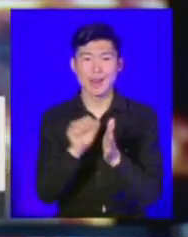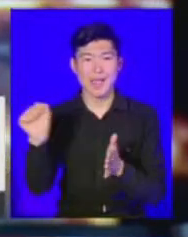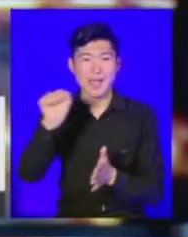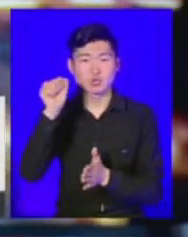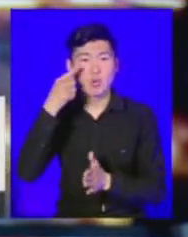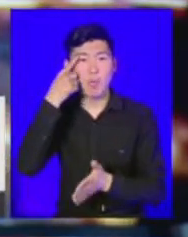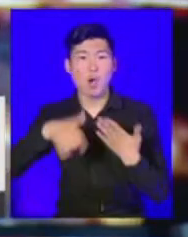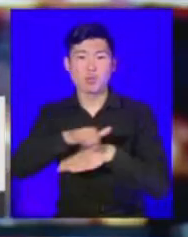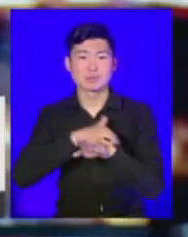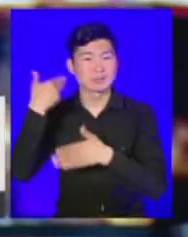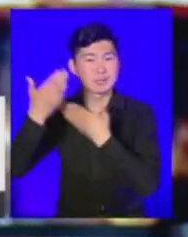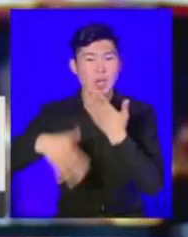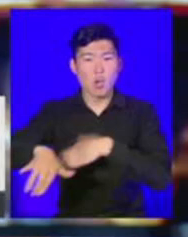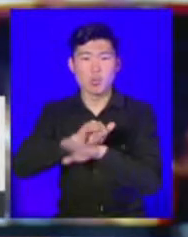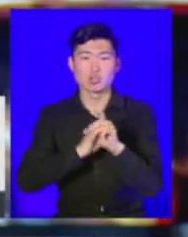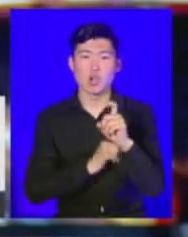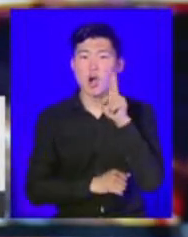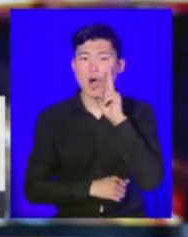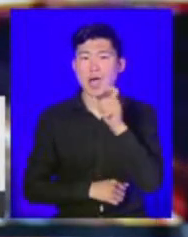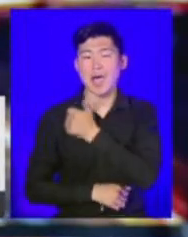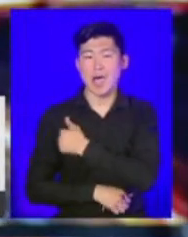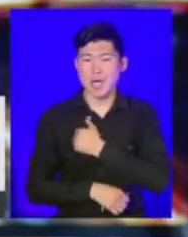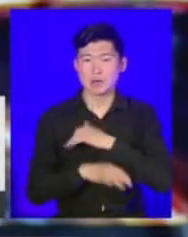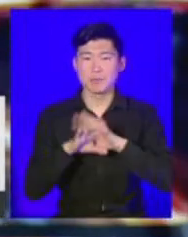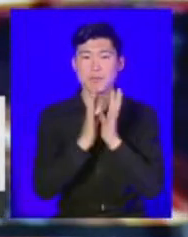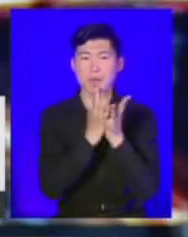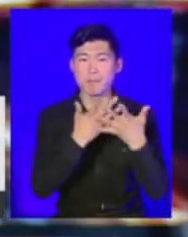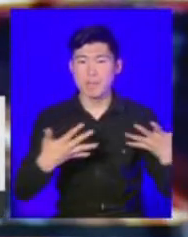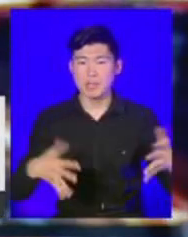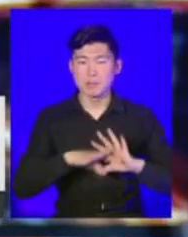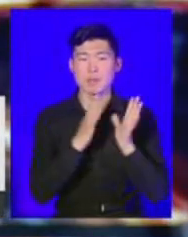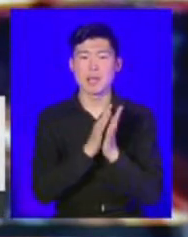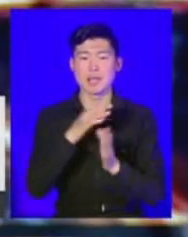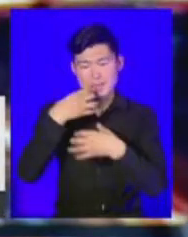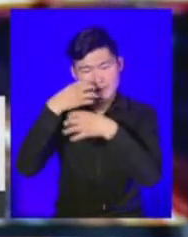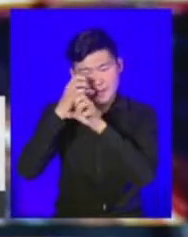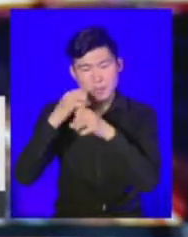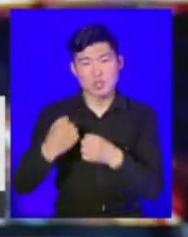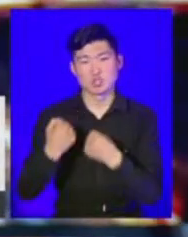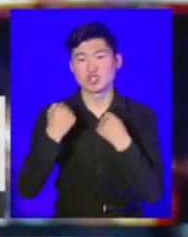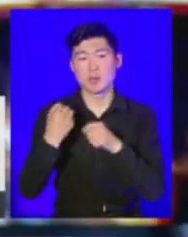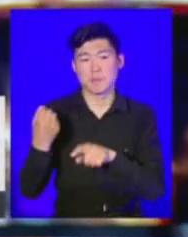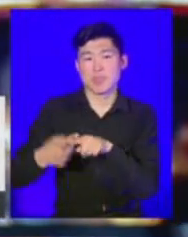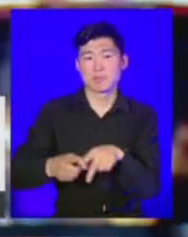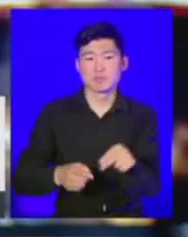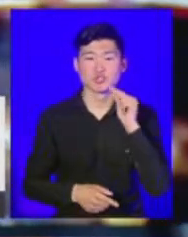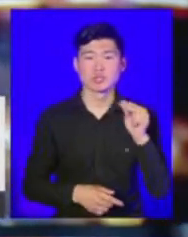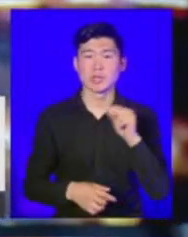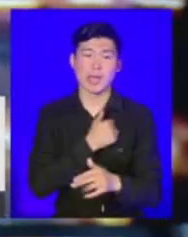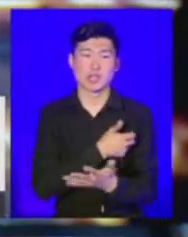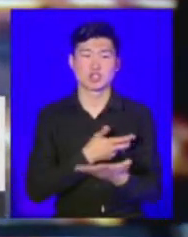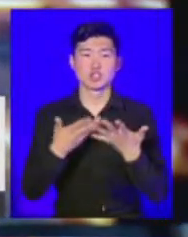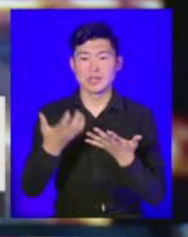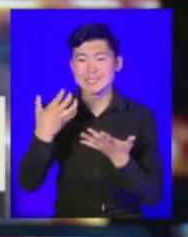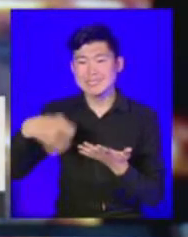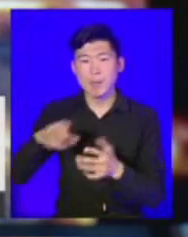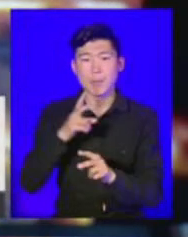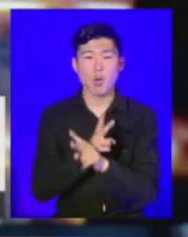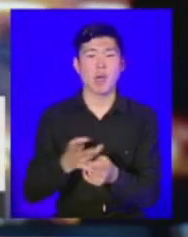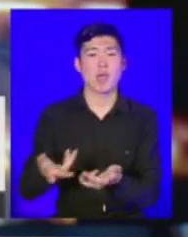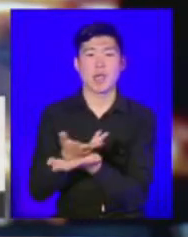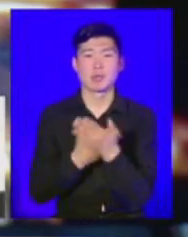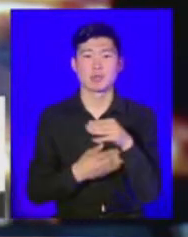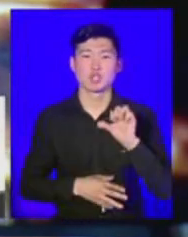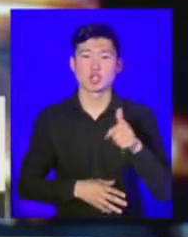цаашид улсын хэмжээнд хүнсний хангамж, эталон тоног төхөөрөмж, лаборатори хүчин чадлыг нэмэгдүүлэх чанар аюулгүй байдлыг хангахад салбарын хууль тогтоомж